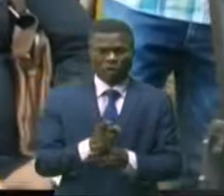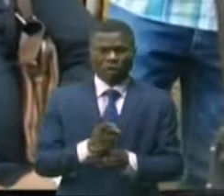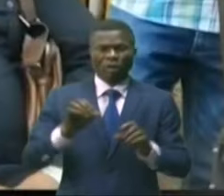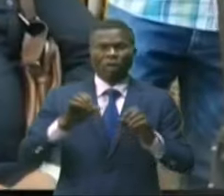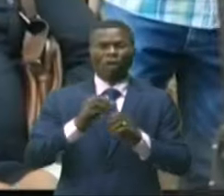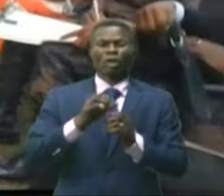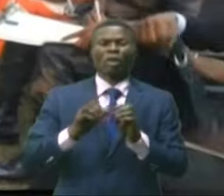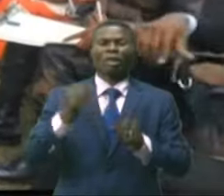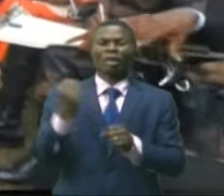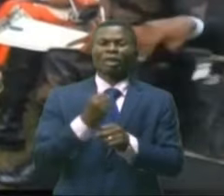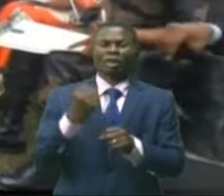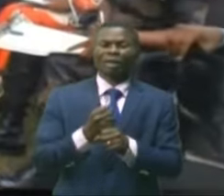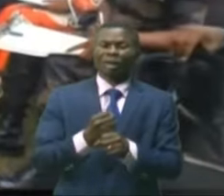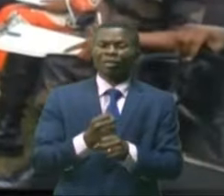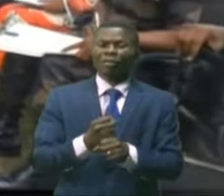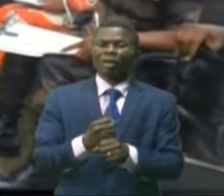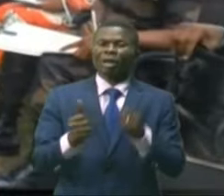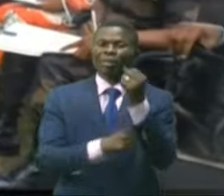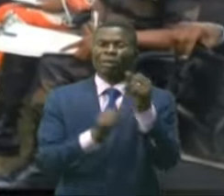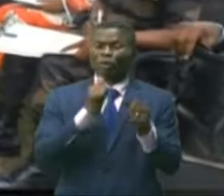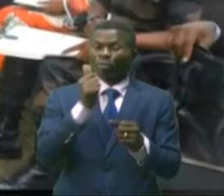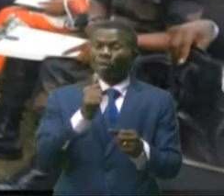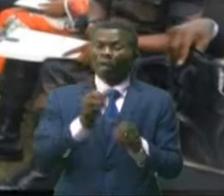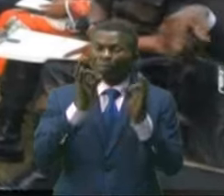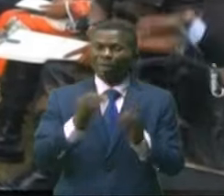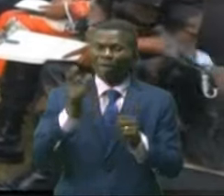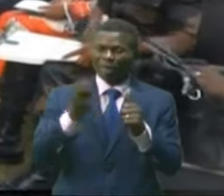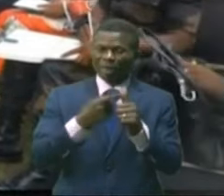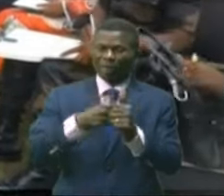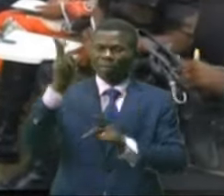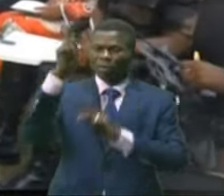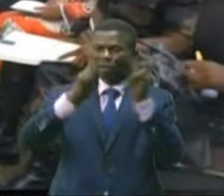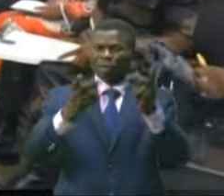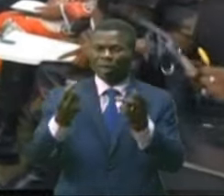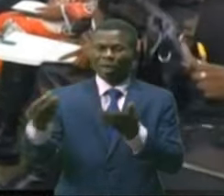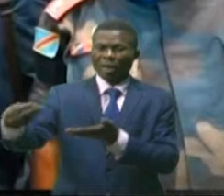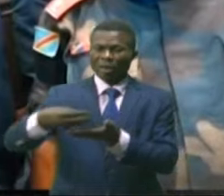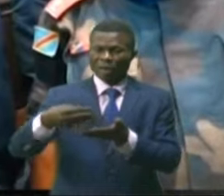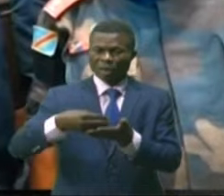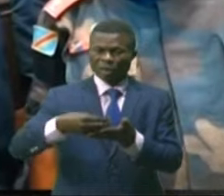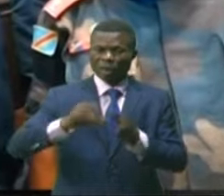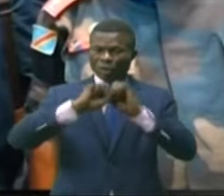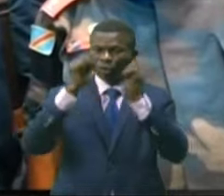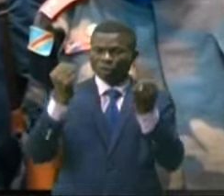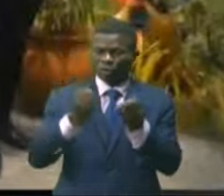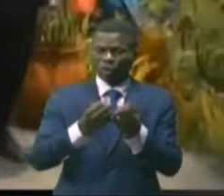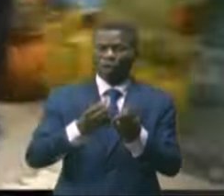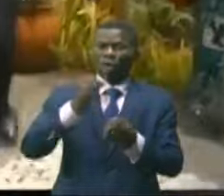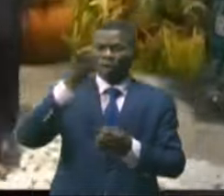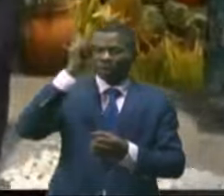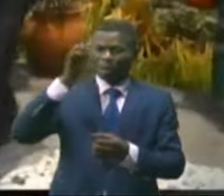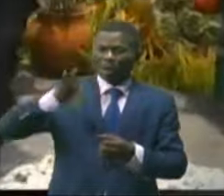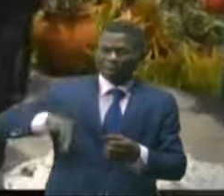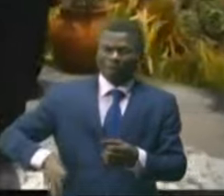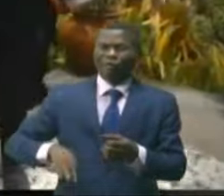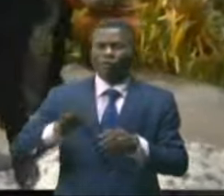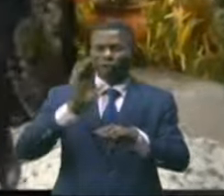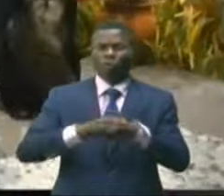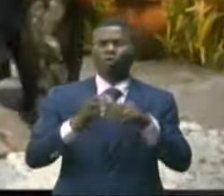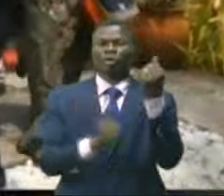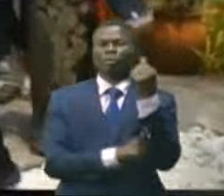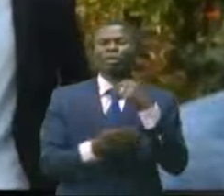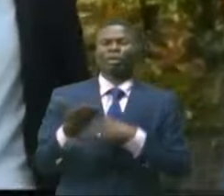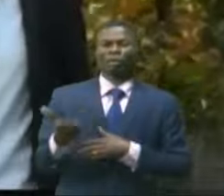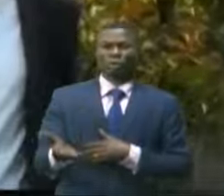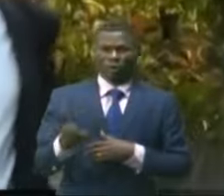social d'abord, mais c'est le peuple d'abord. Et l'argent récolté par l'OGFREM, c'est l'homme qui est au centre. Juste après leur passage